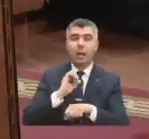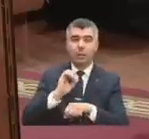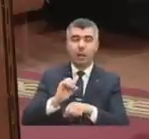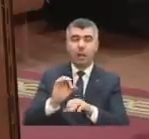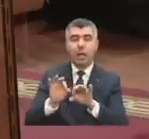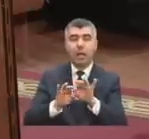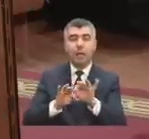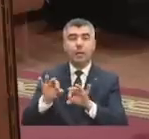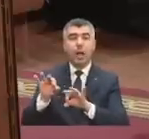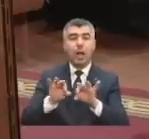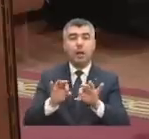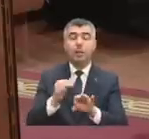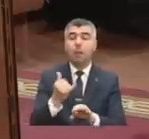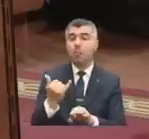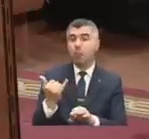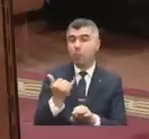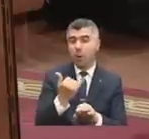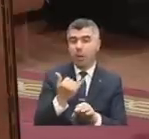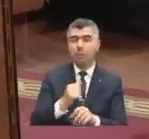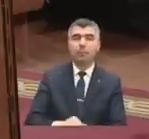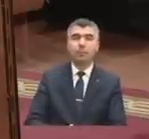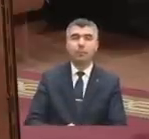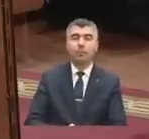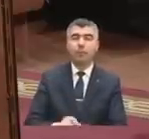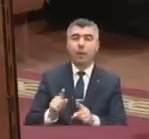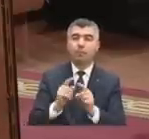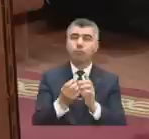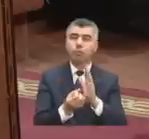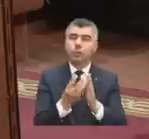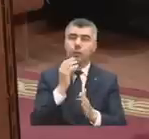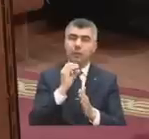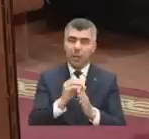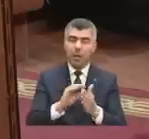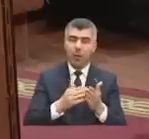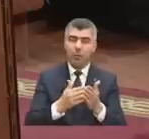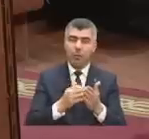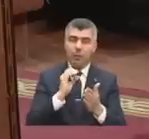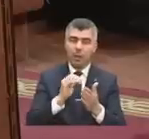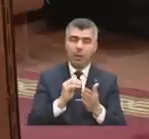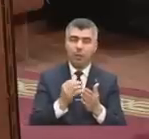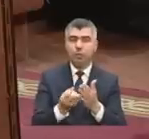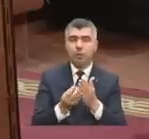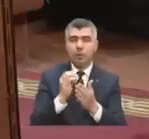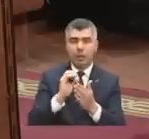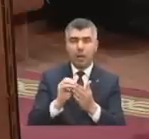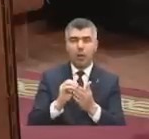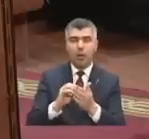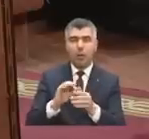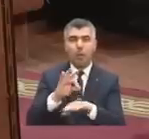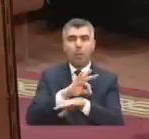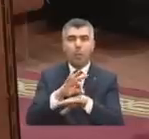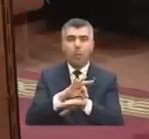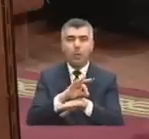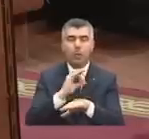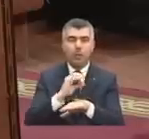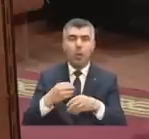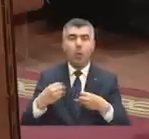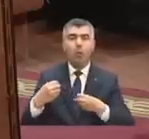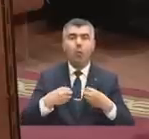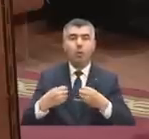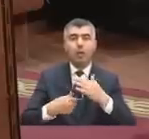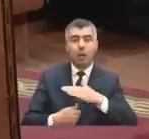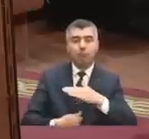الاجراءات المهمه كاحداث مصلحه مقصد الحركيه والمسار المهني للمدير العامه جماعه